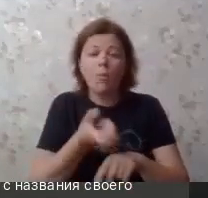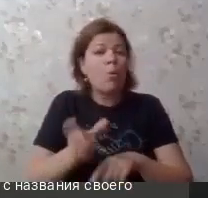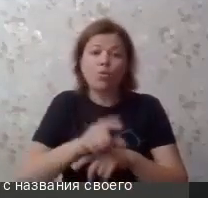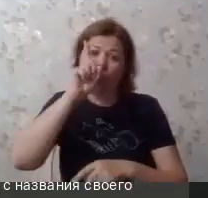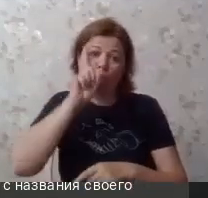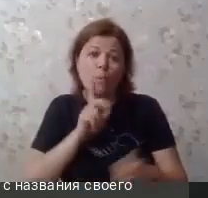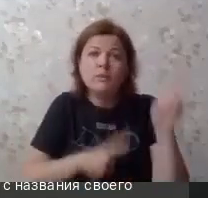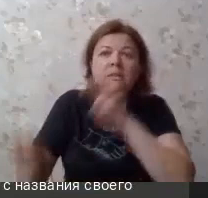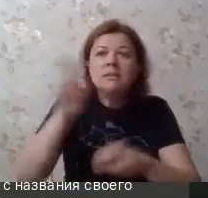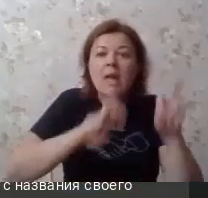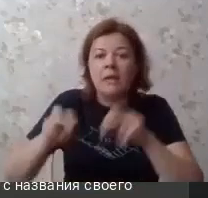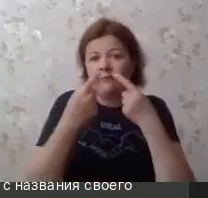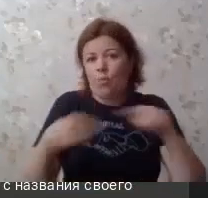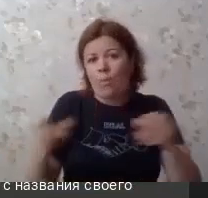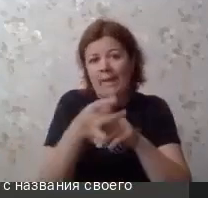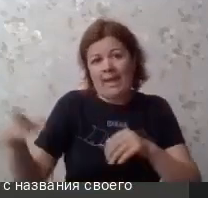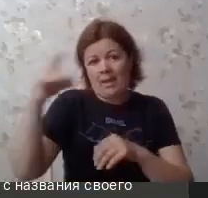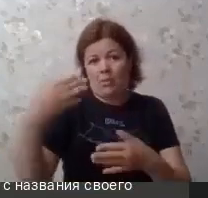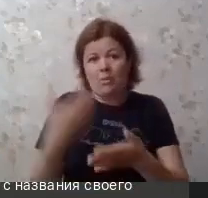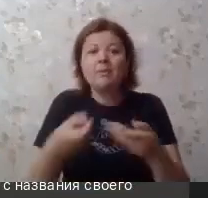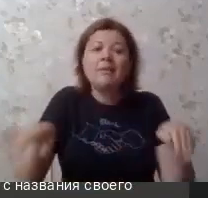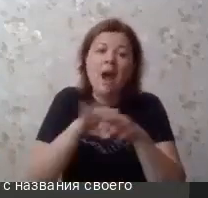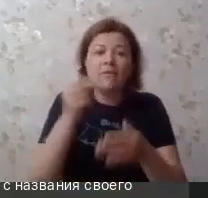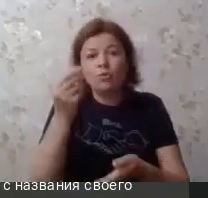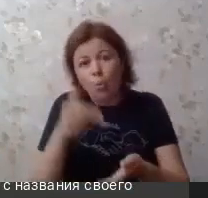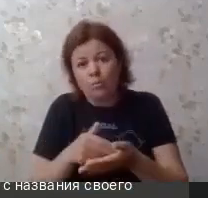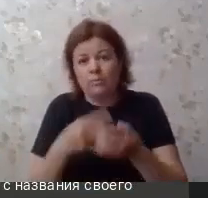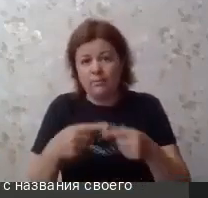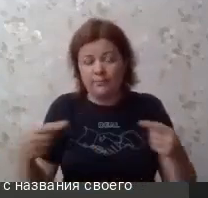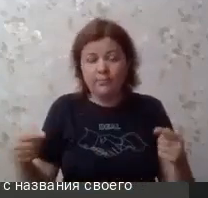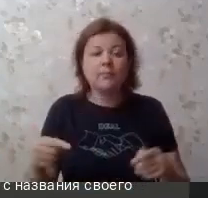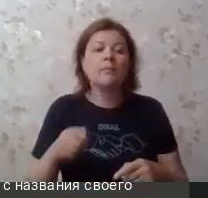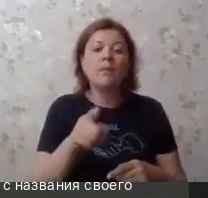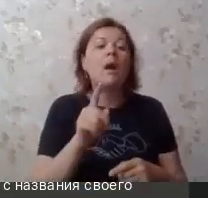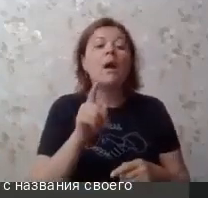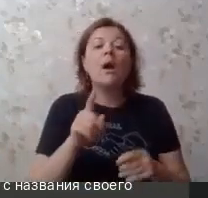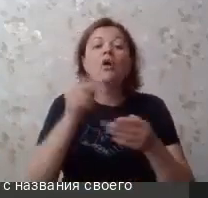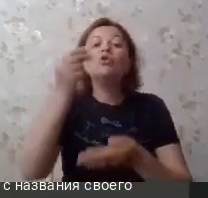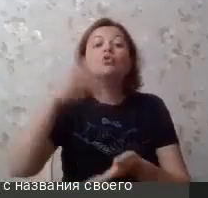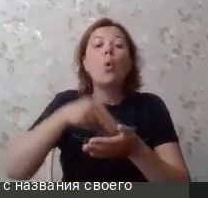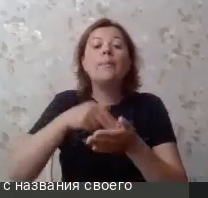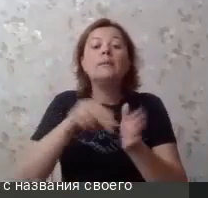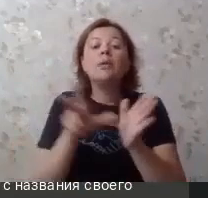Ну и как формируется стоимость сертификата? Ну, в принципе, здесь ничего нового, как я уже говорил,